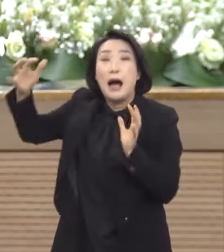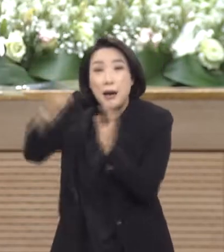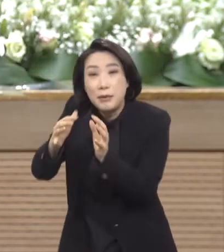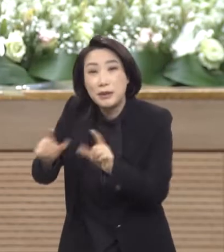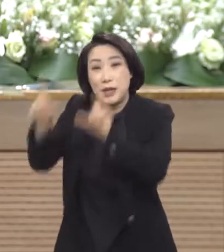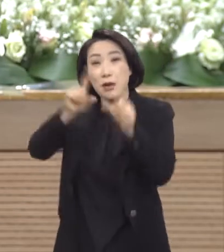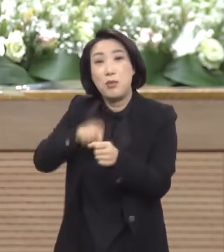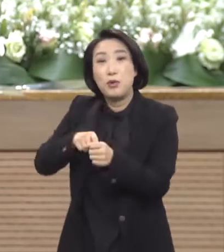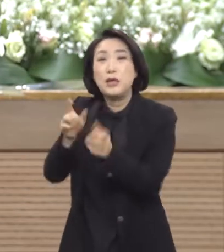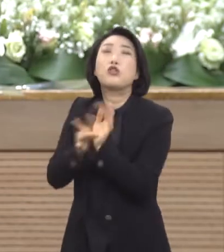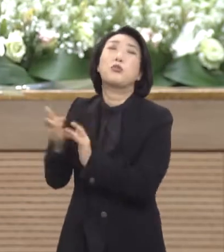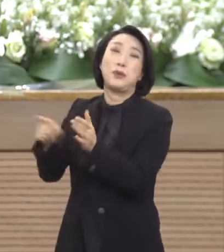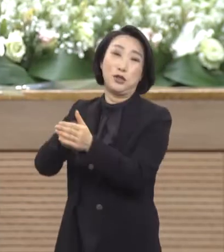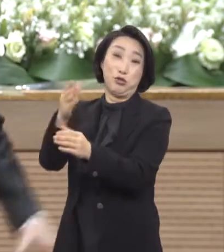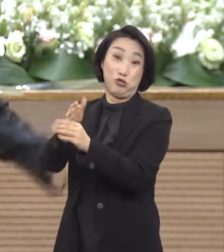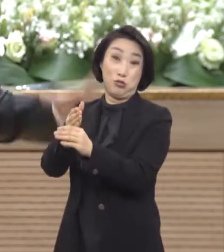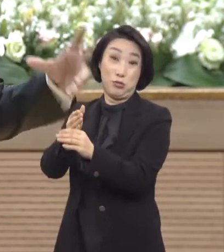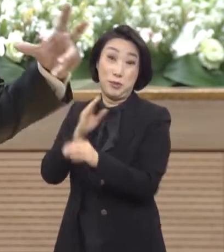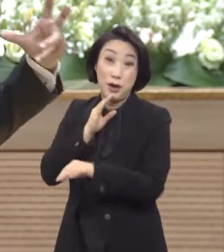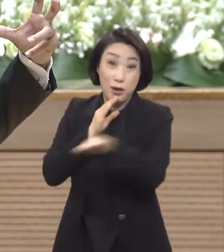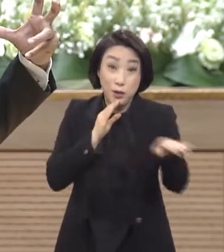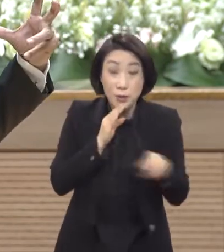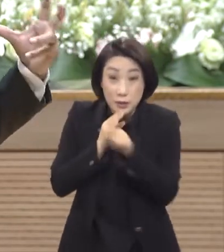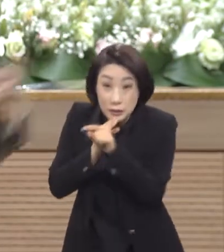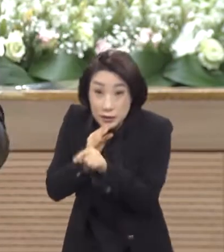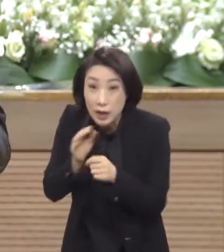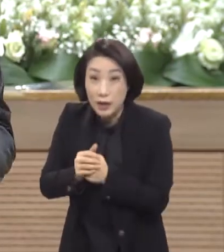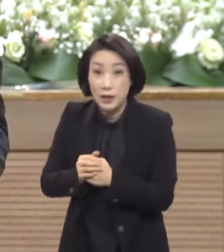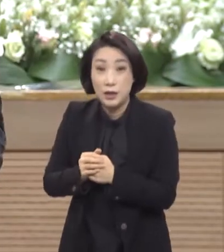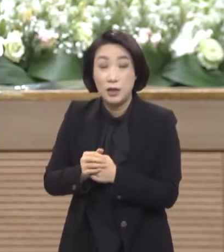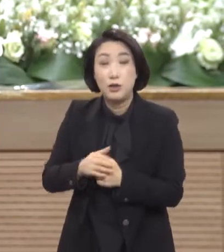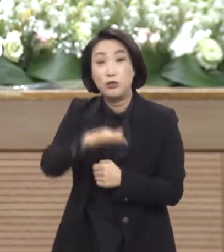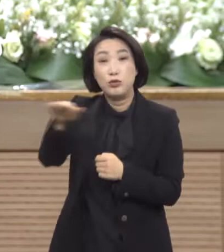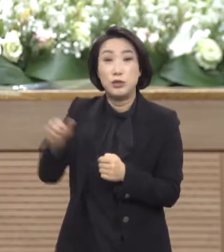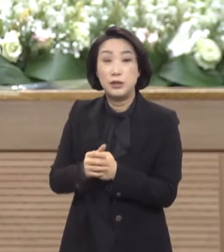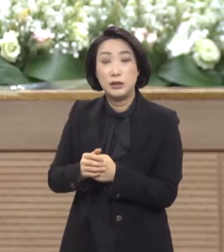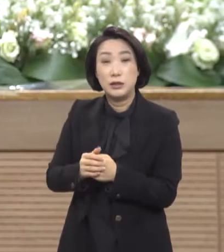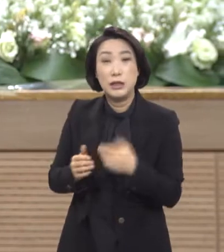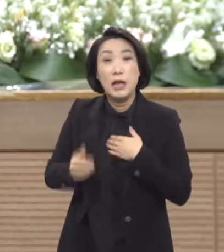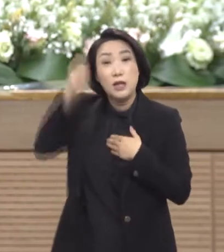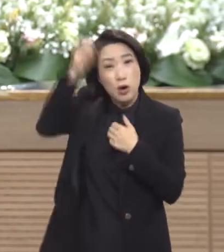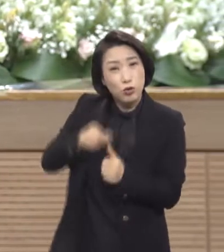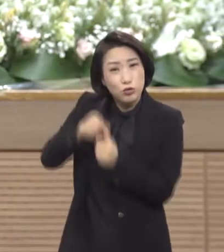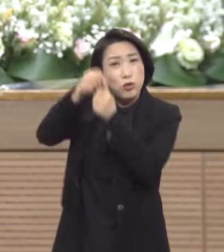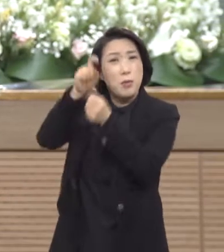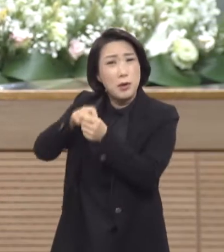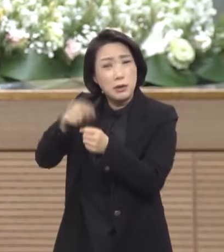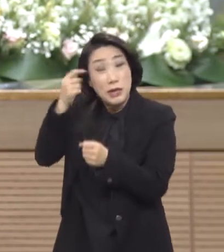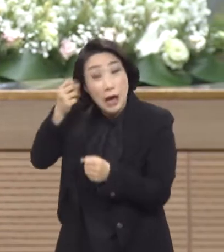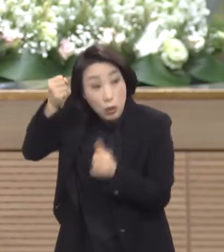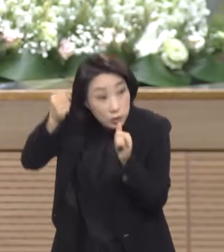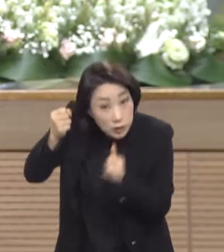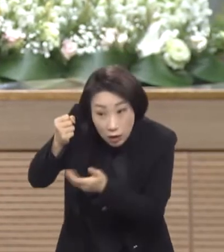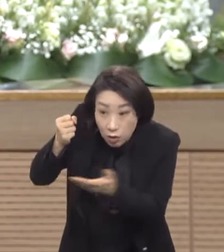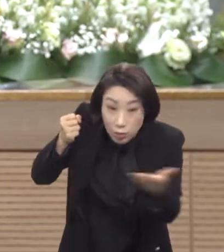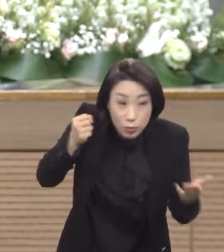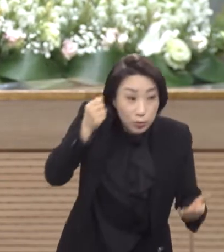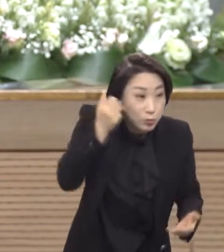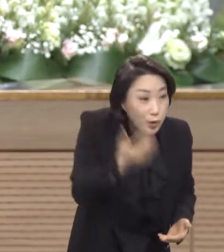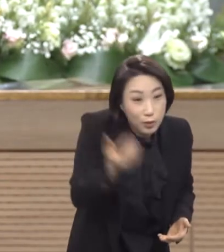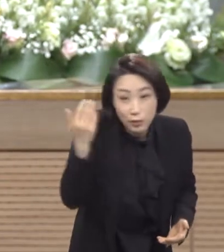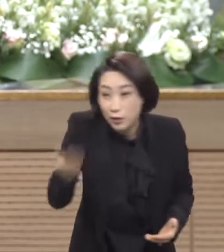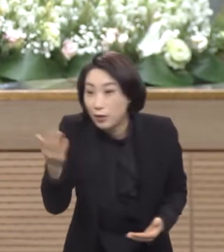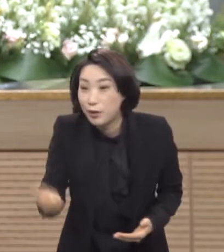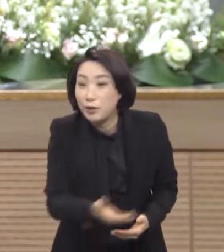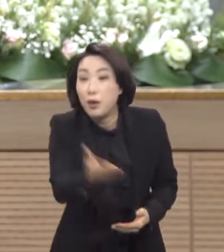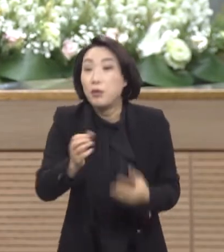믿는 것인데 우리는 그런 악착 같은 살려는 생각이 있느냐라고 물을 때